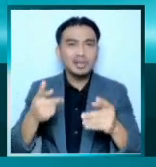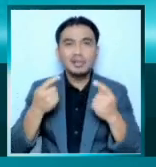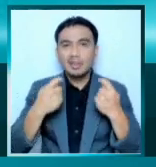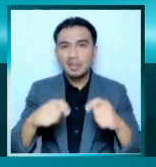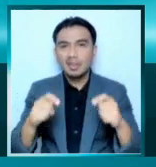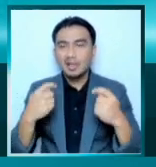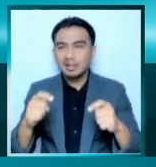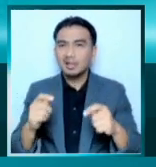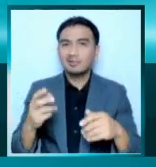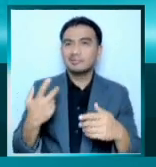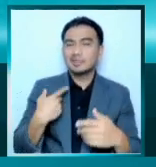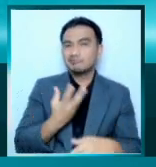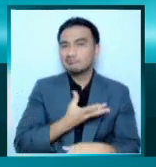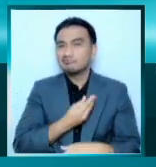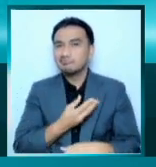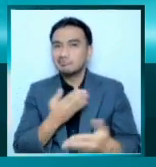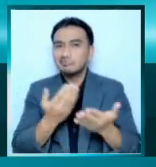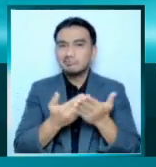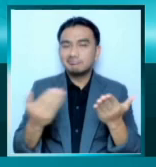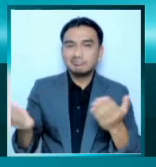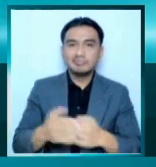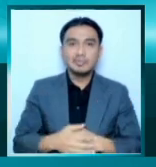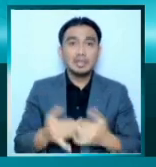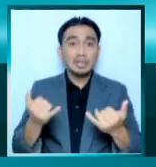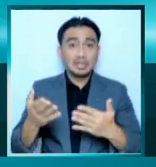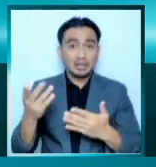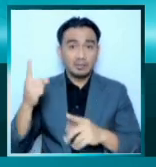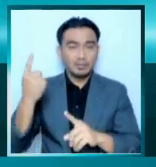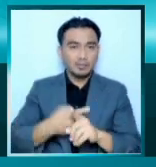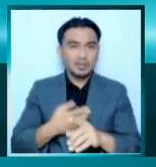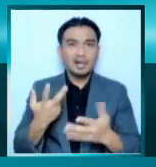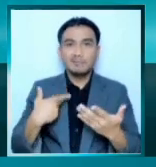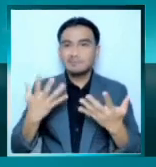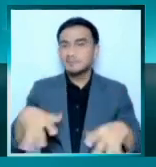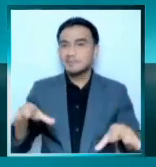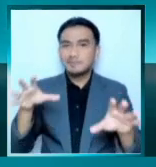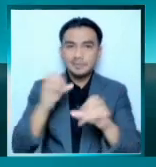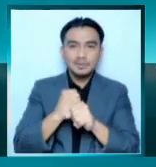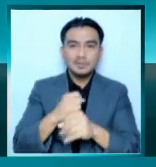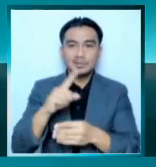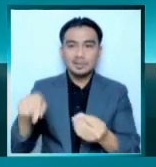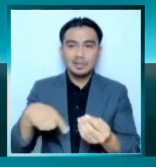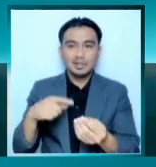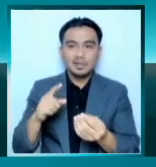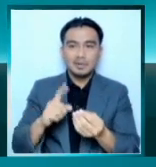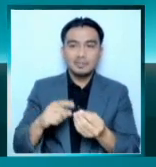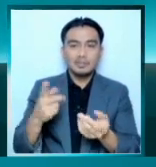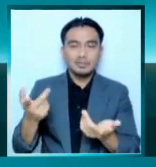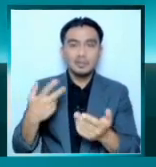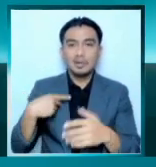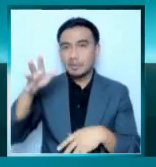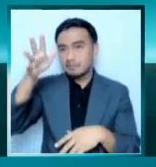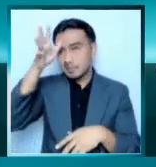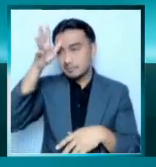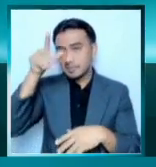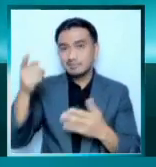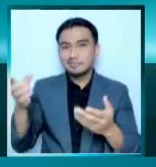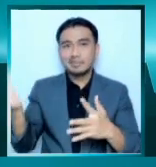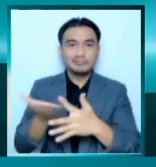niya. Noong nakaraang buwan lang, tuluyan ang natuldukan ang 13-year conservatorship ng ama ni Britney na si Jamie.